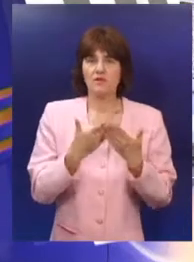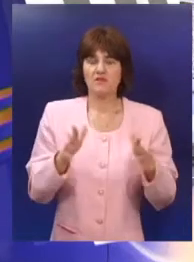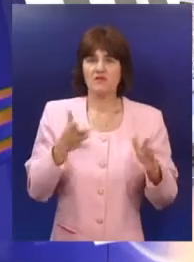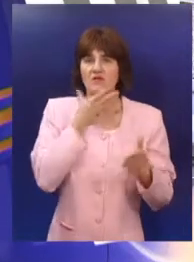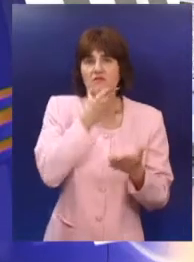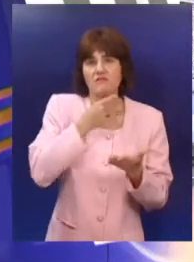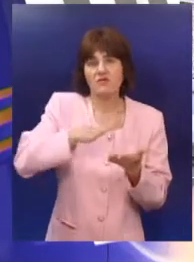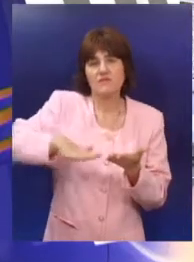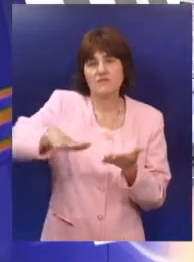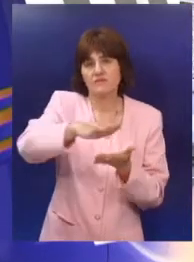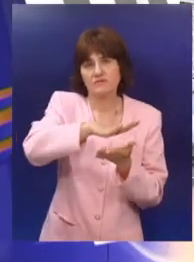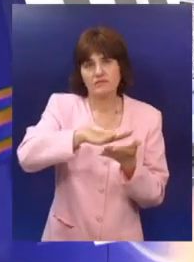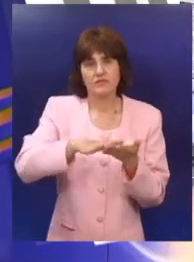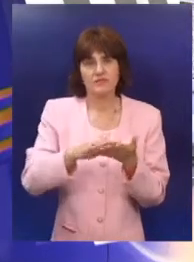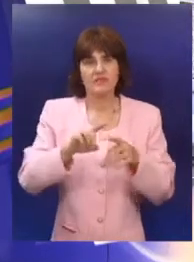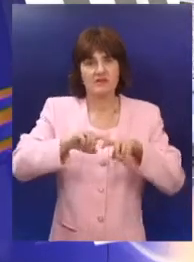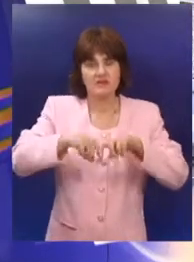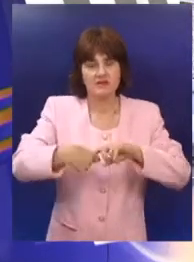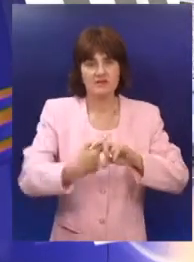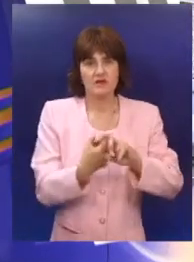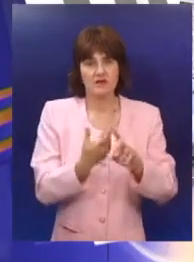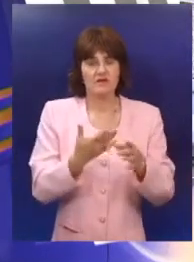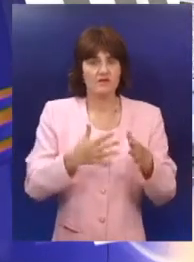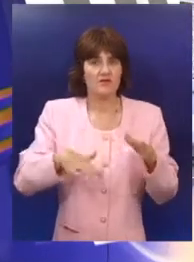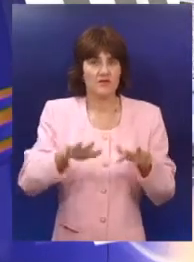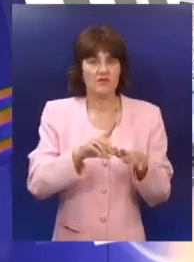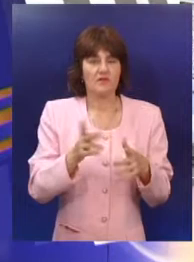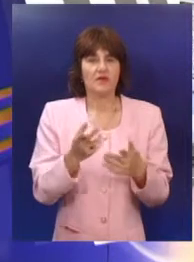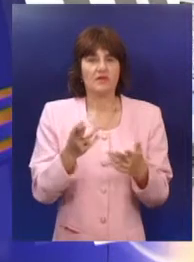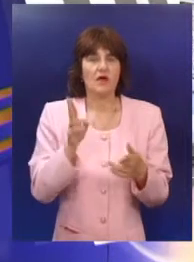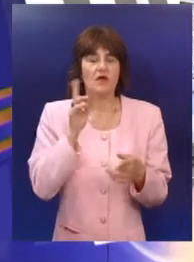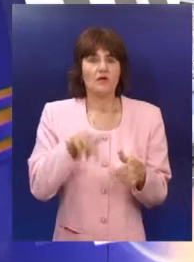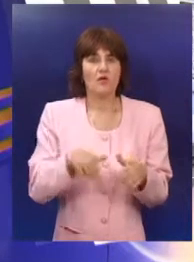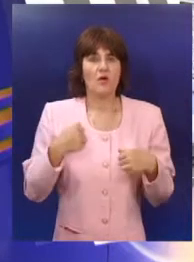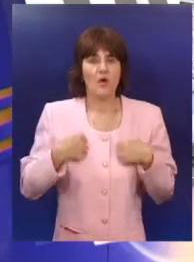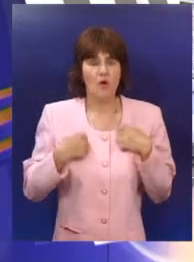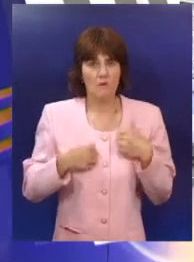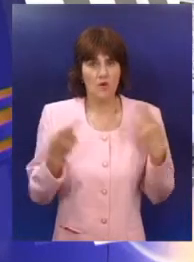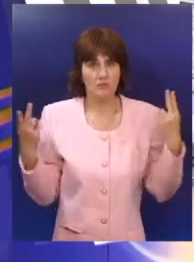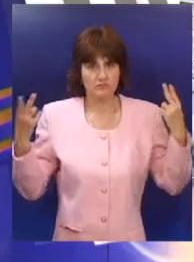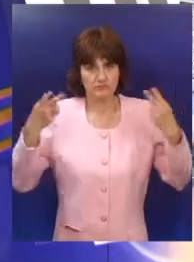prostor, kvalitetnu opremu, tako da će broj pacijenata koji će se upućivati iz opšte bolnice